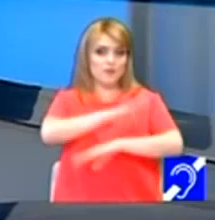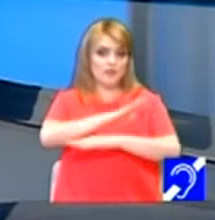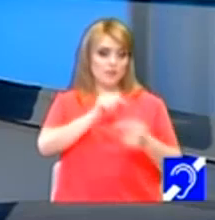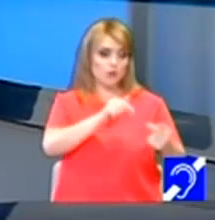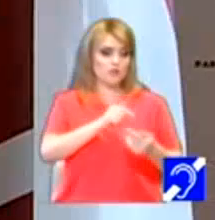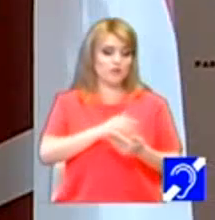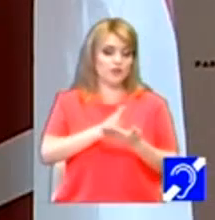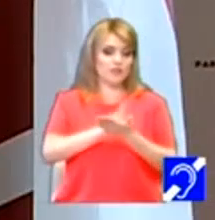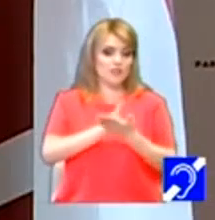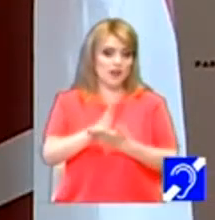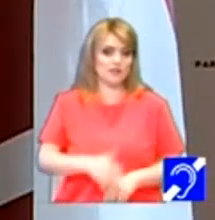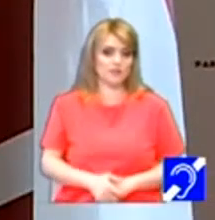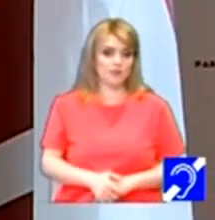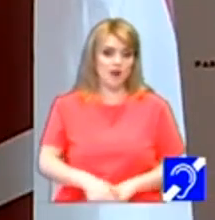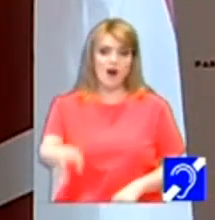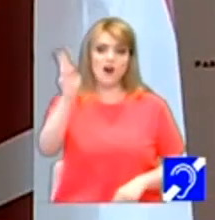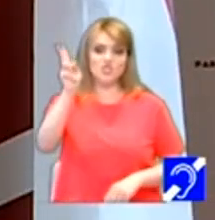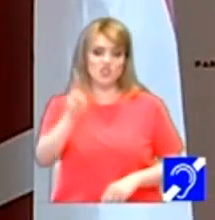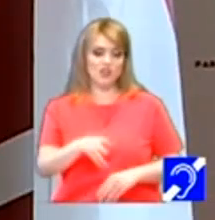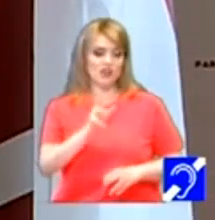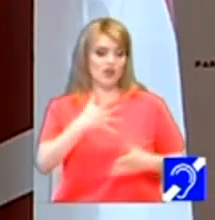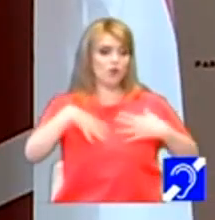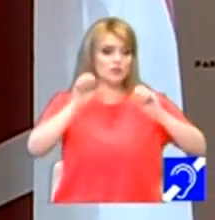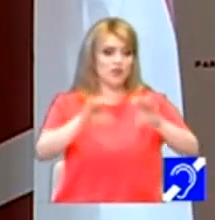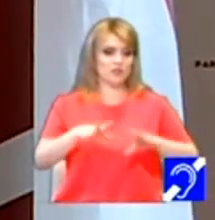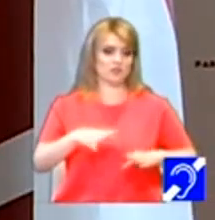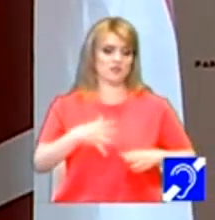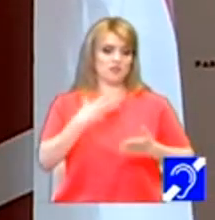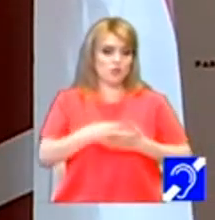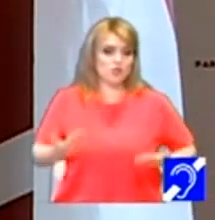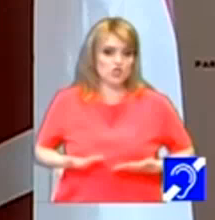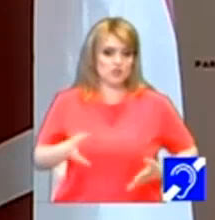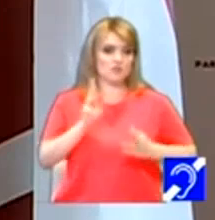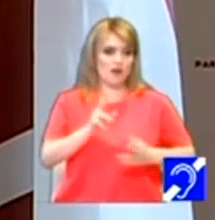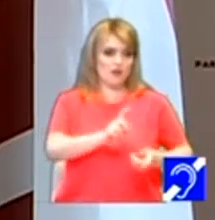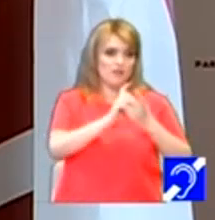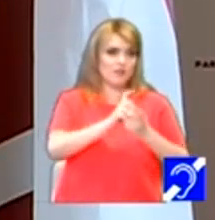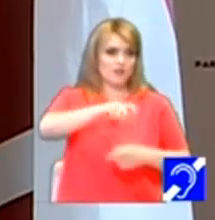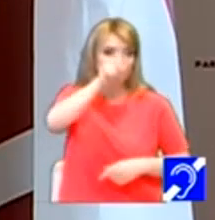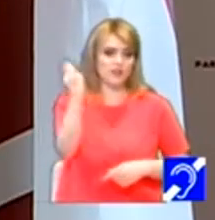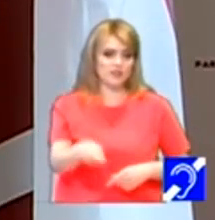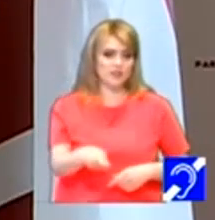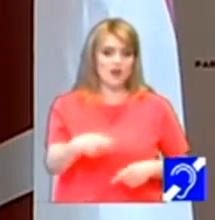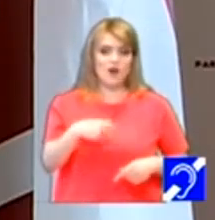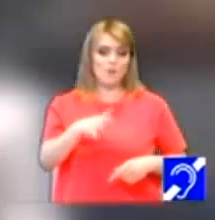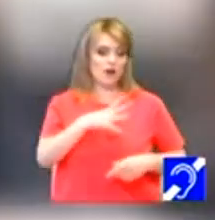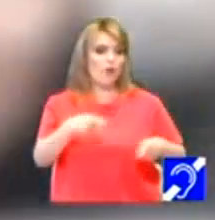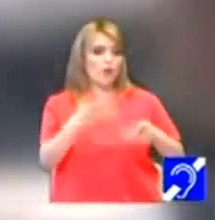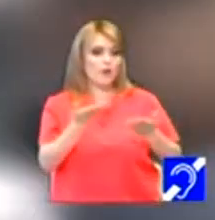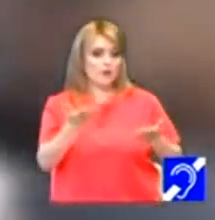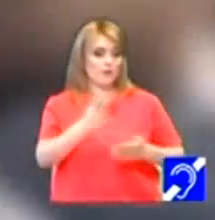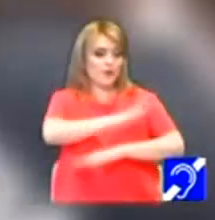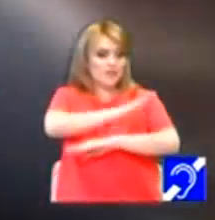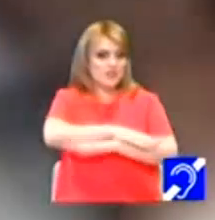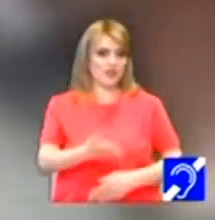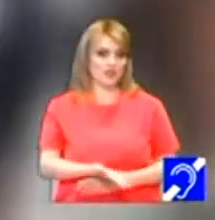PUN, Octavian Țicu, modul în care cei care s-au sacrificat pentru independența Republicii Moldova au fost tratați de oamenii legii este unul descalificant